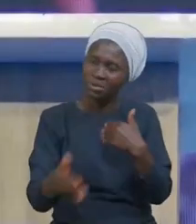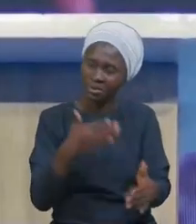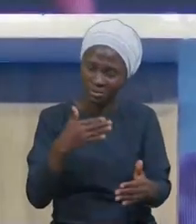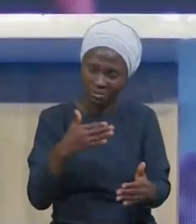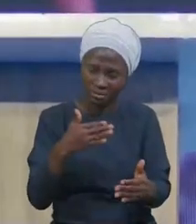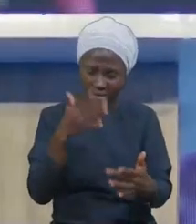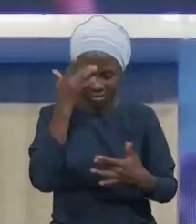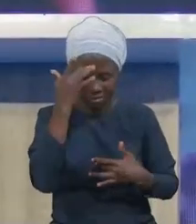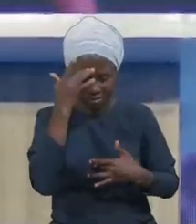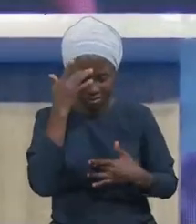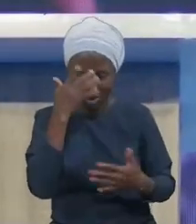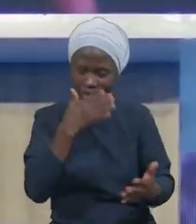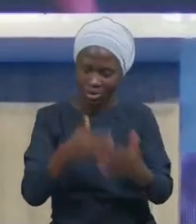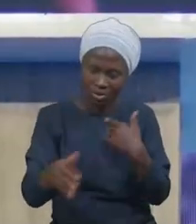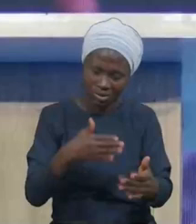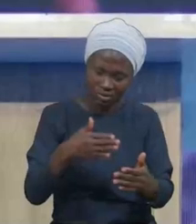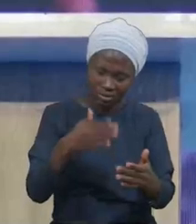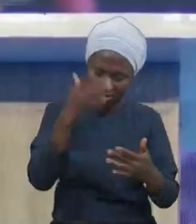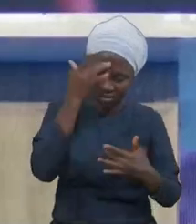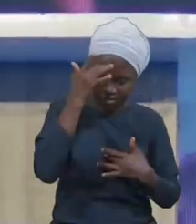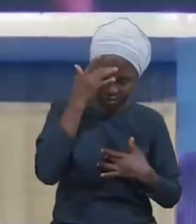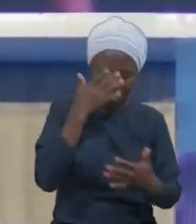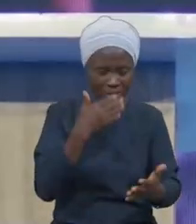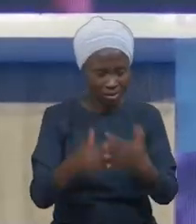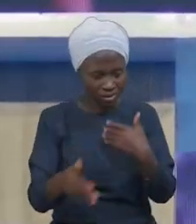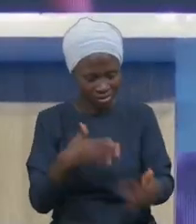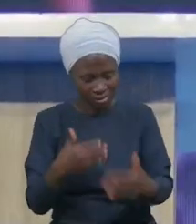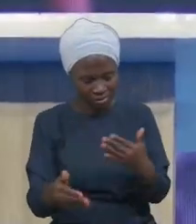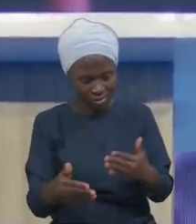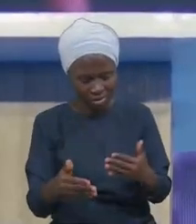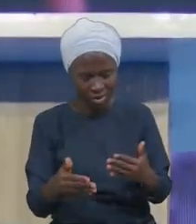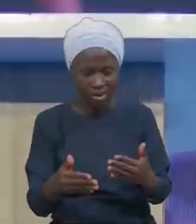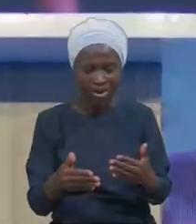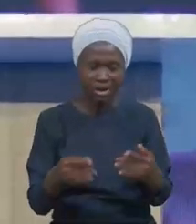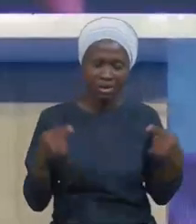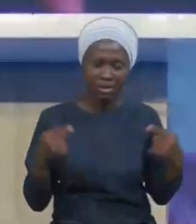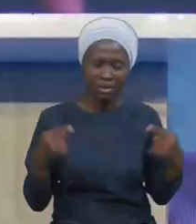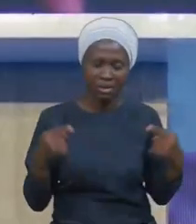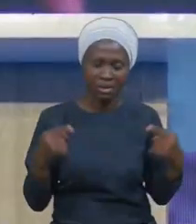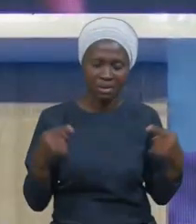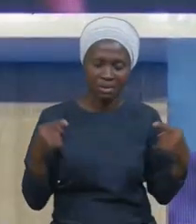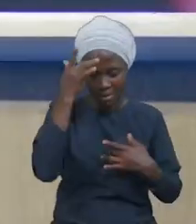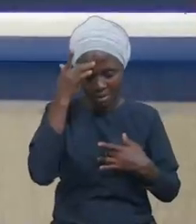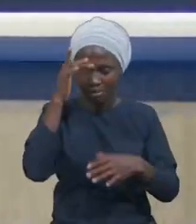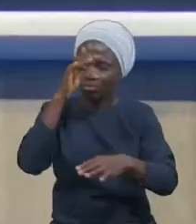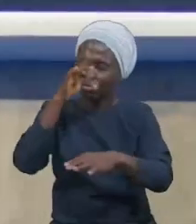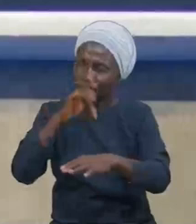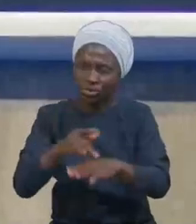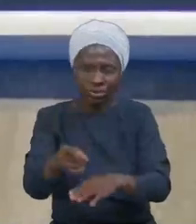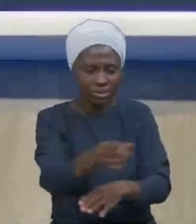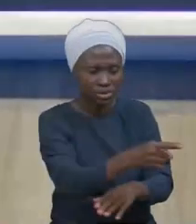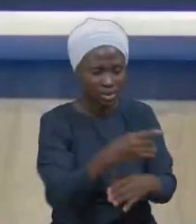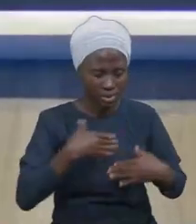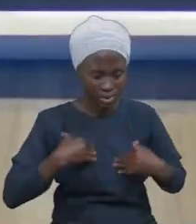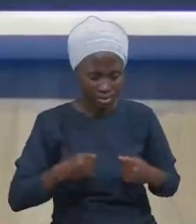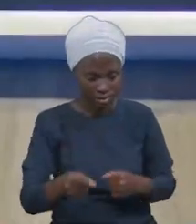que soit la maladie, quel que soit le mal, touche-les, guéris-les au